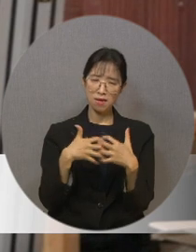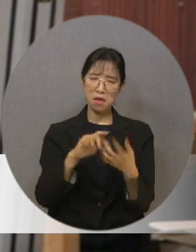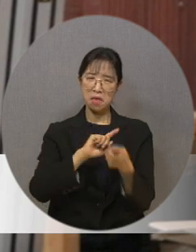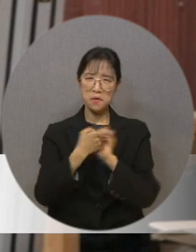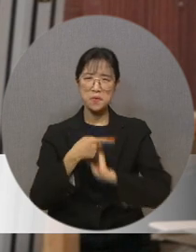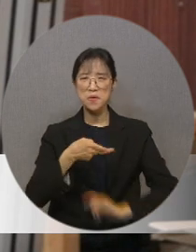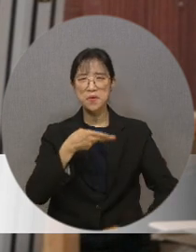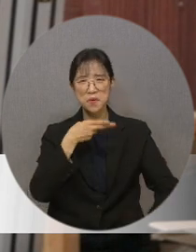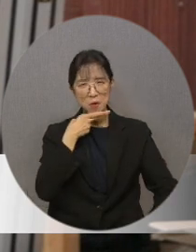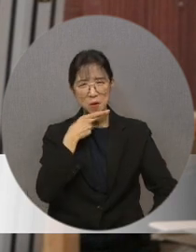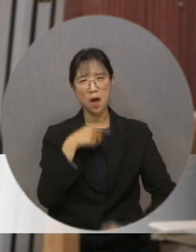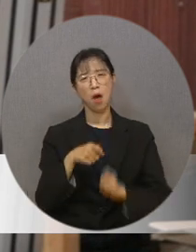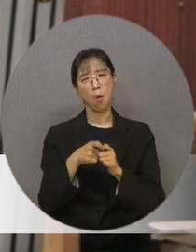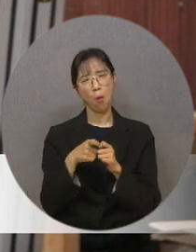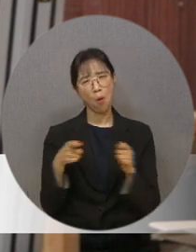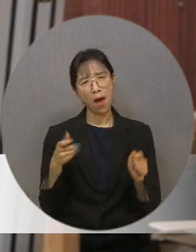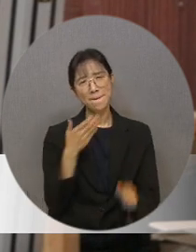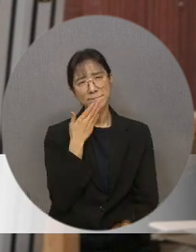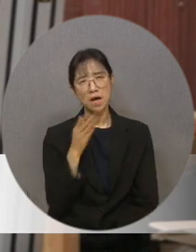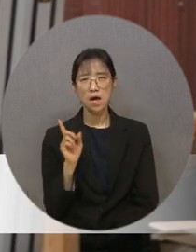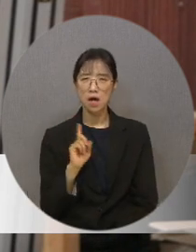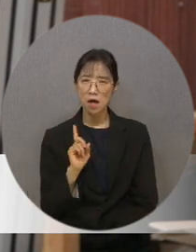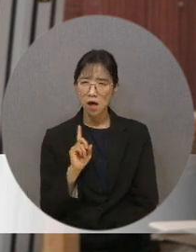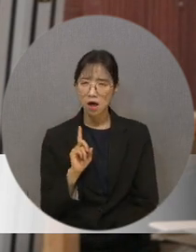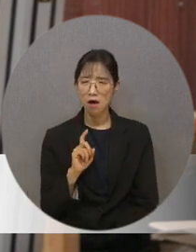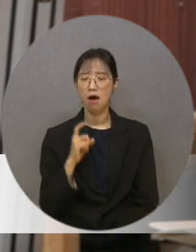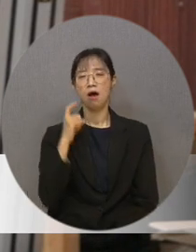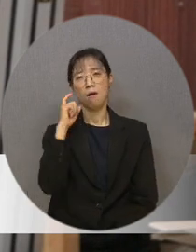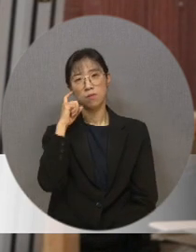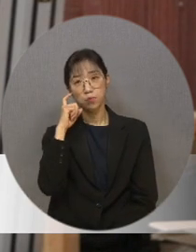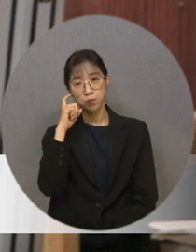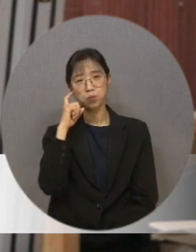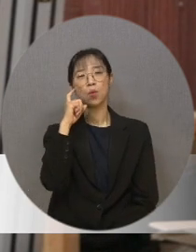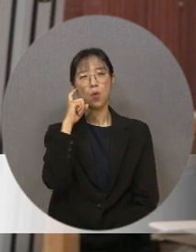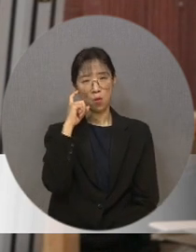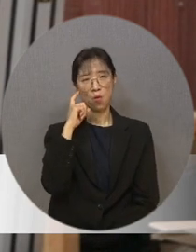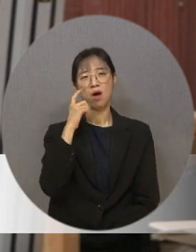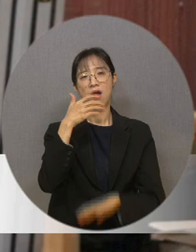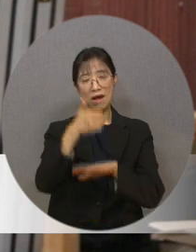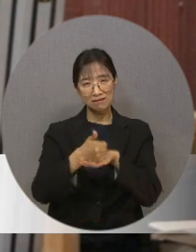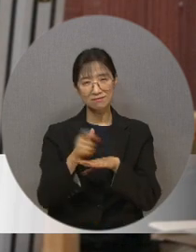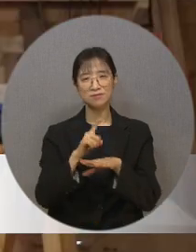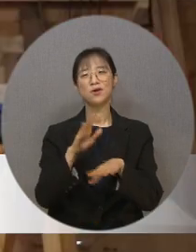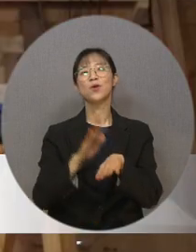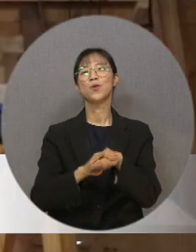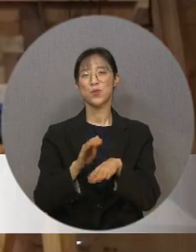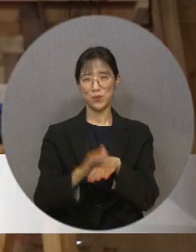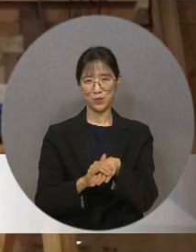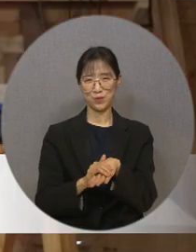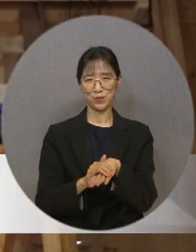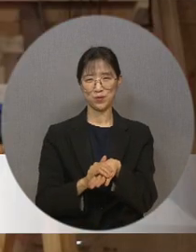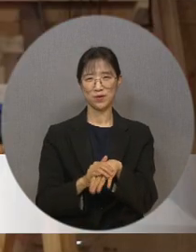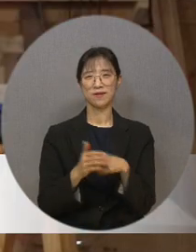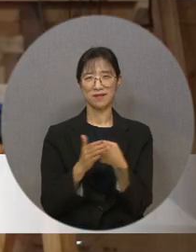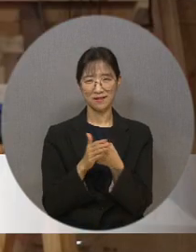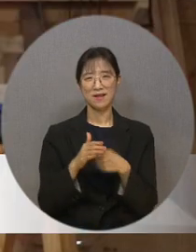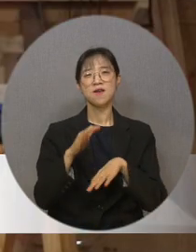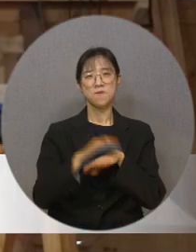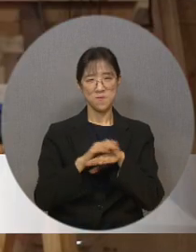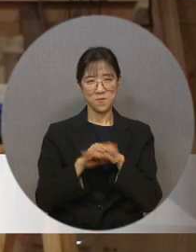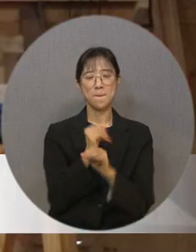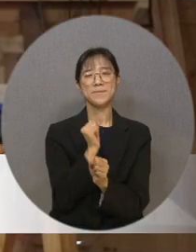않고 오래오래 갈 수 있는 게 무엇일까 하다 보니 결국엔 손이더군요. 그래서